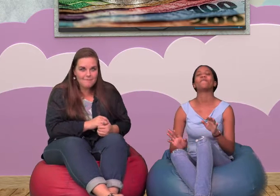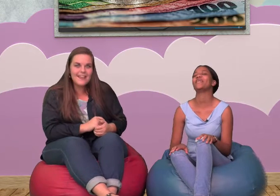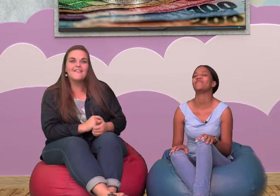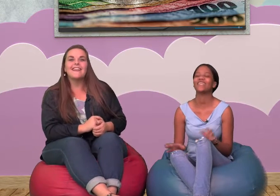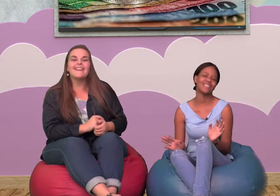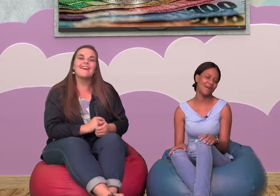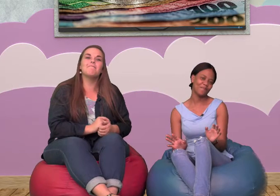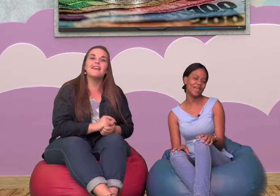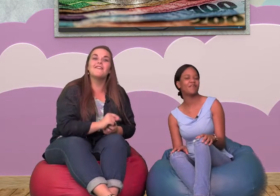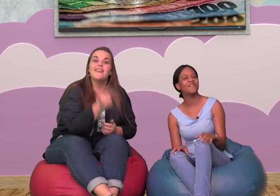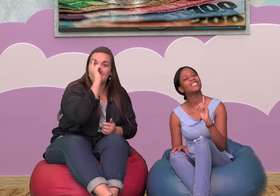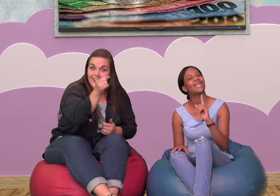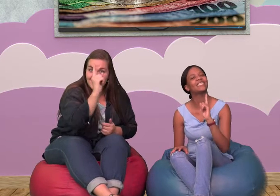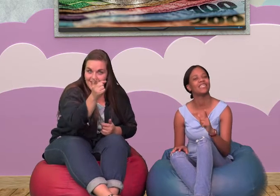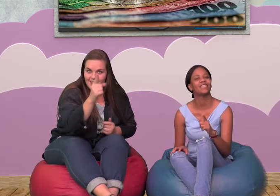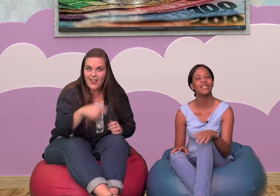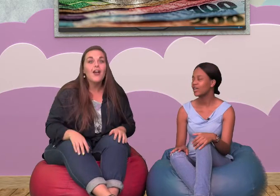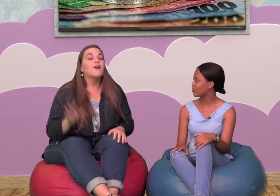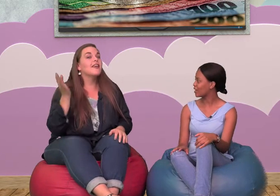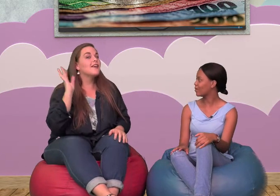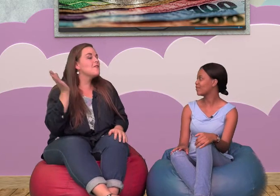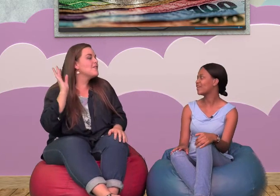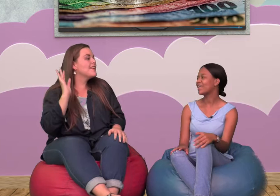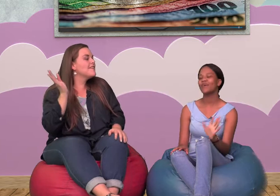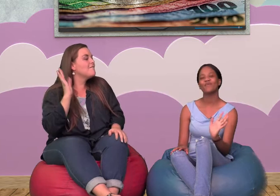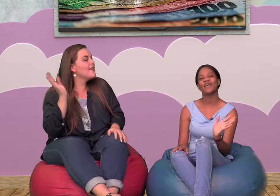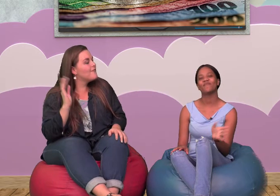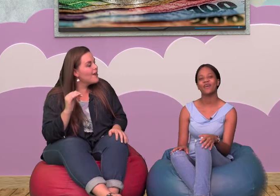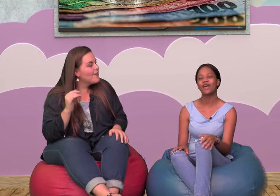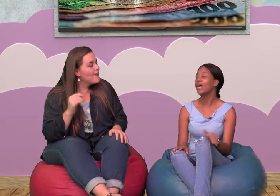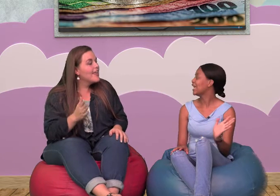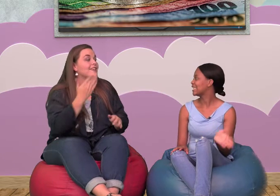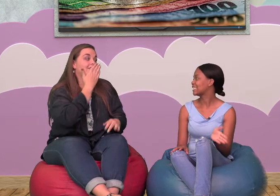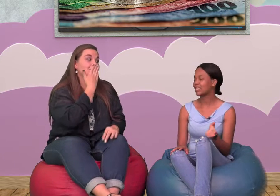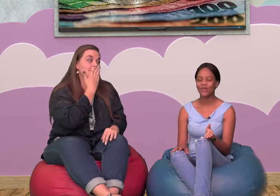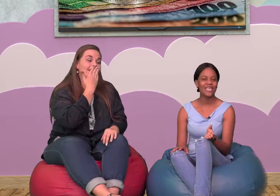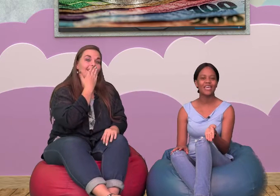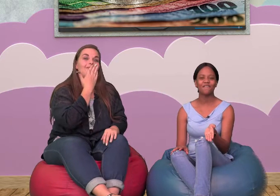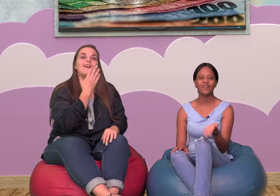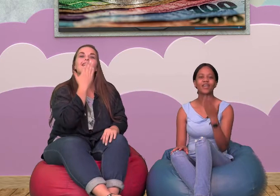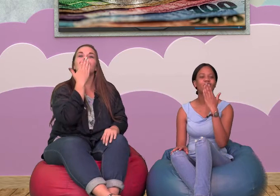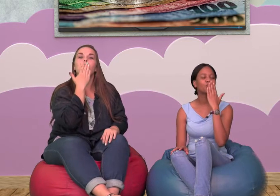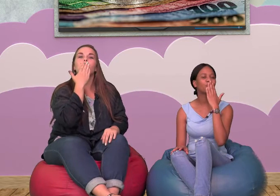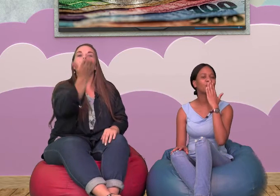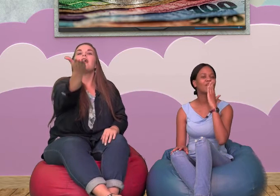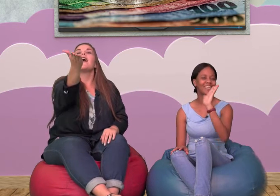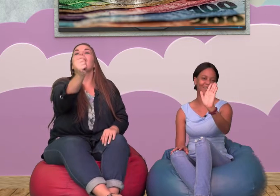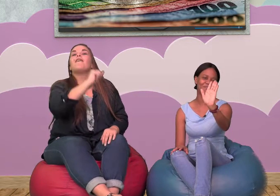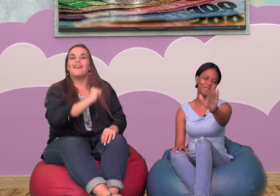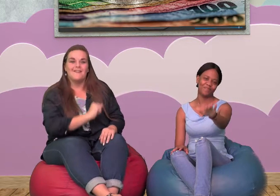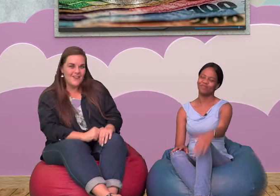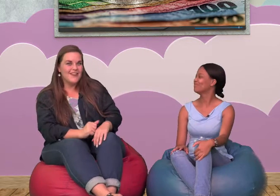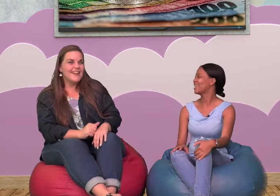Jan Pierrewiet, Jan Pierrewiet staan stil. Goeiemôre my vrou, hier's 'n swinkie vir jou.